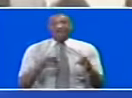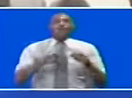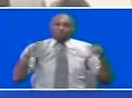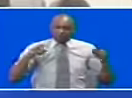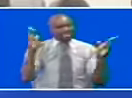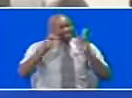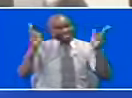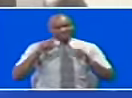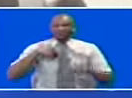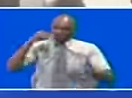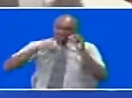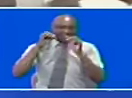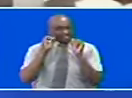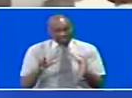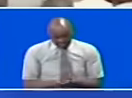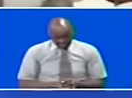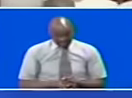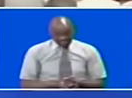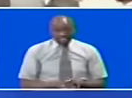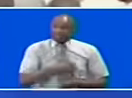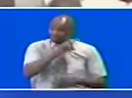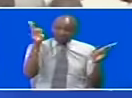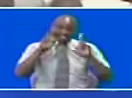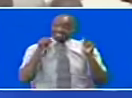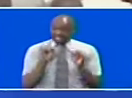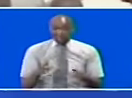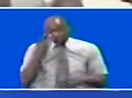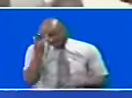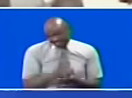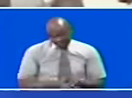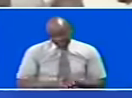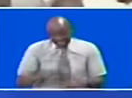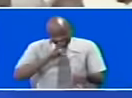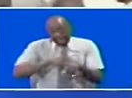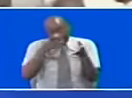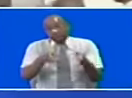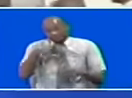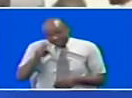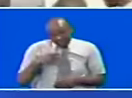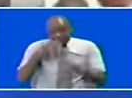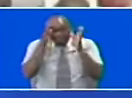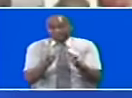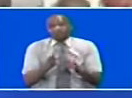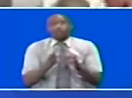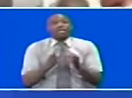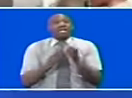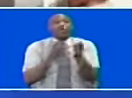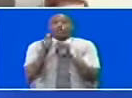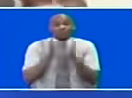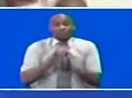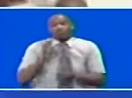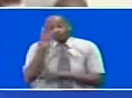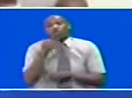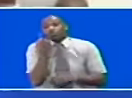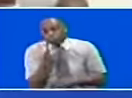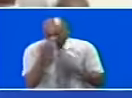uchaguzi wa mwezi wa nane. Hawako tayari kwa sababu saa hizi hawana candidate, hawajakubaliana ni